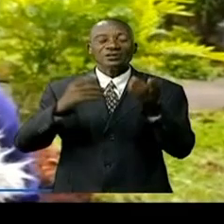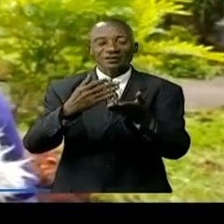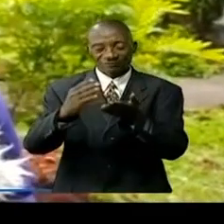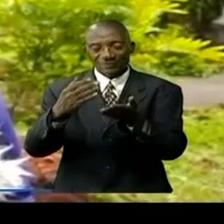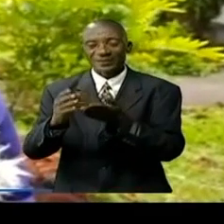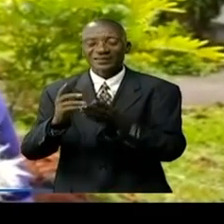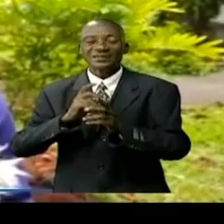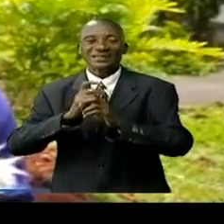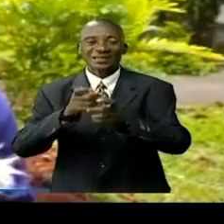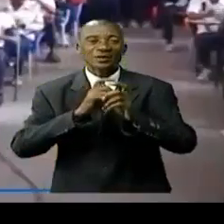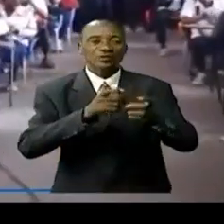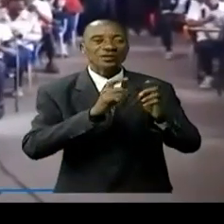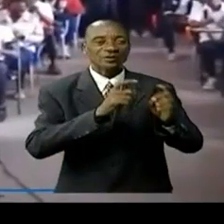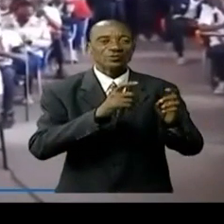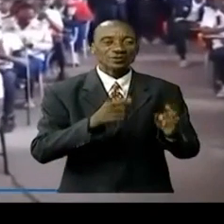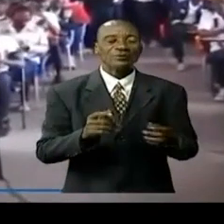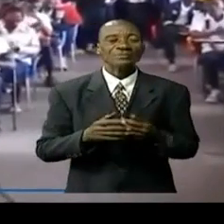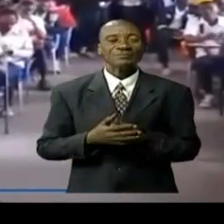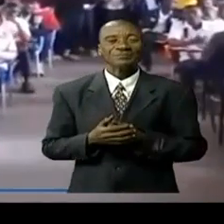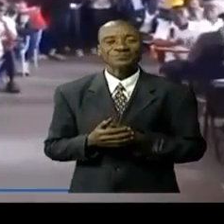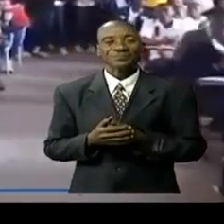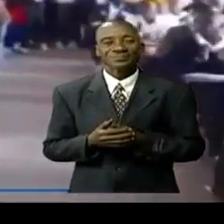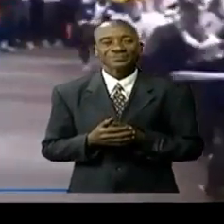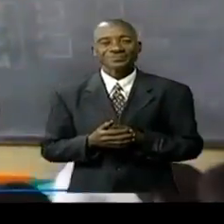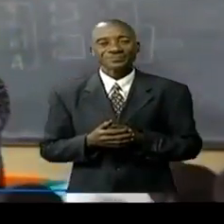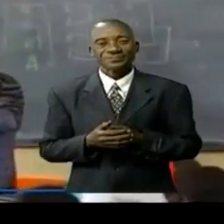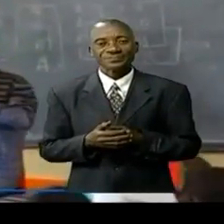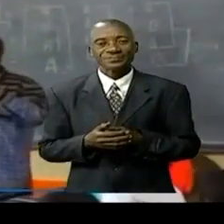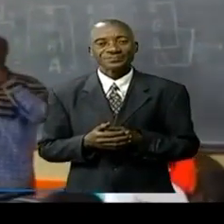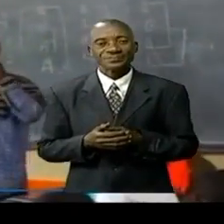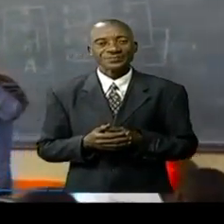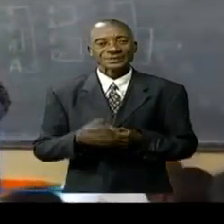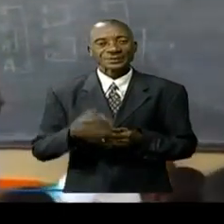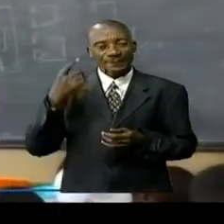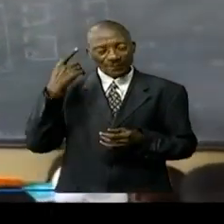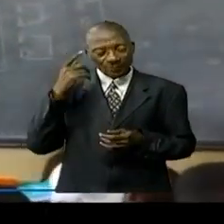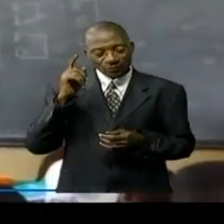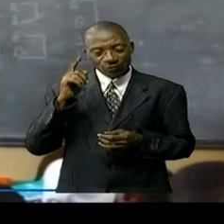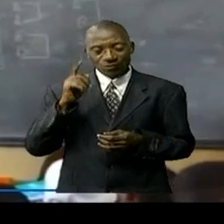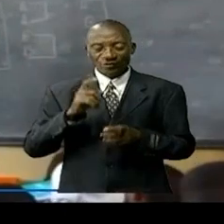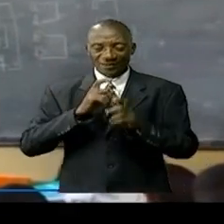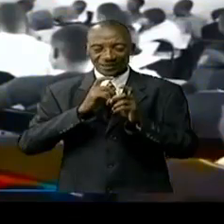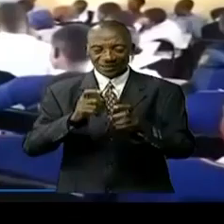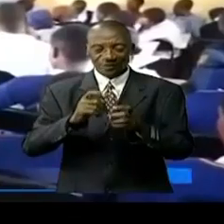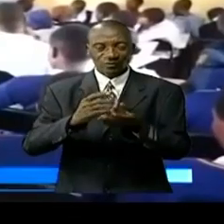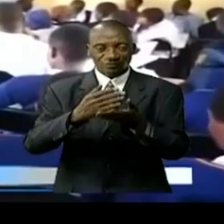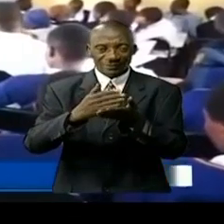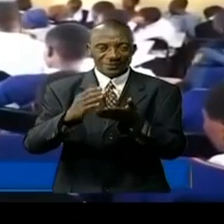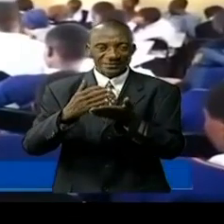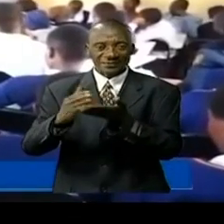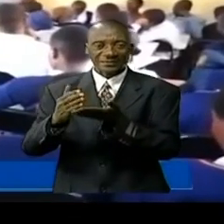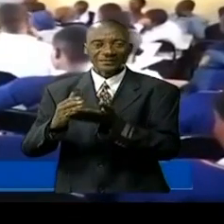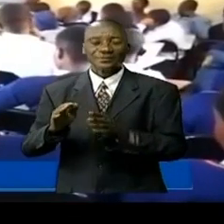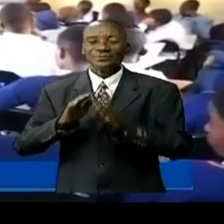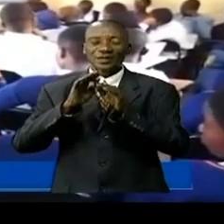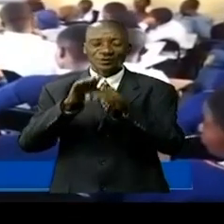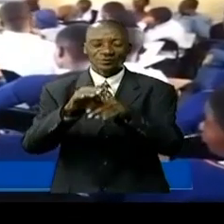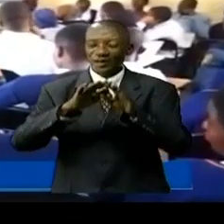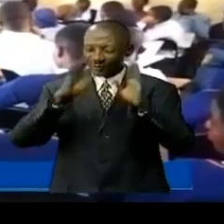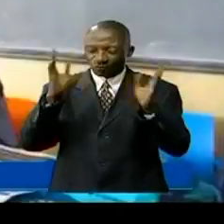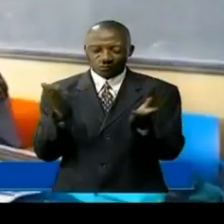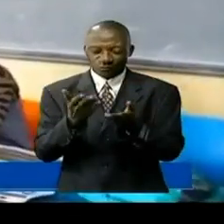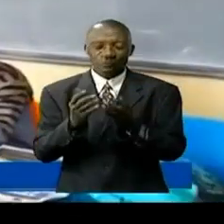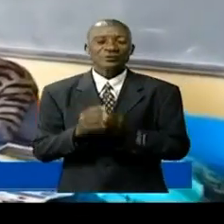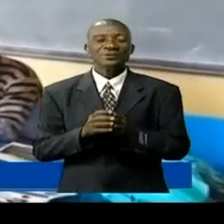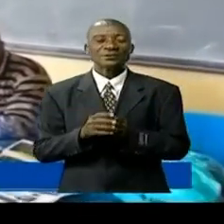Je crois que ce serait une femme. En ce qui concerne la remise des prix à tous les lauréats de ces concours, qui a pour thème le